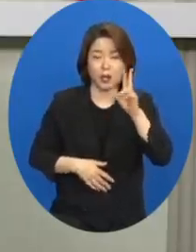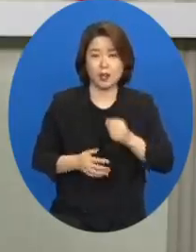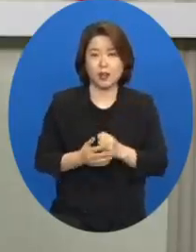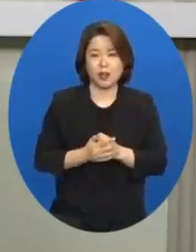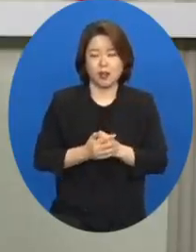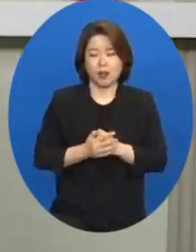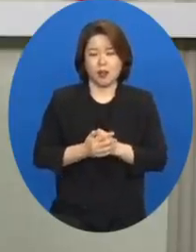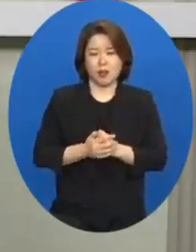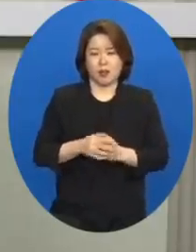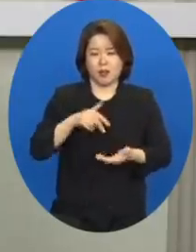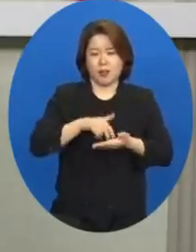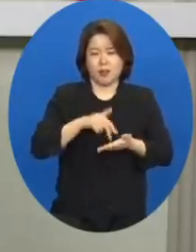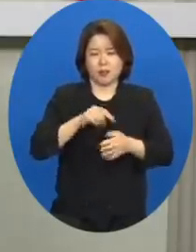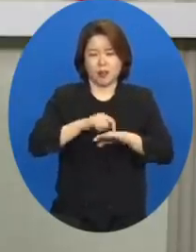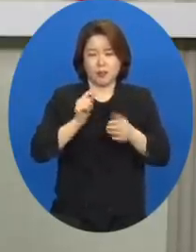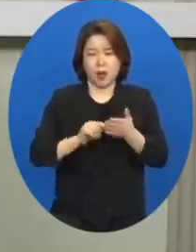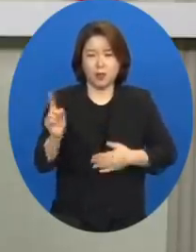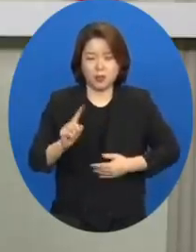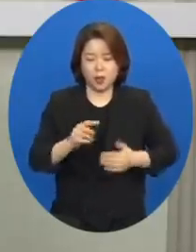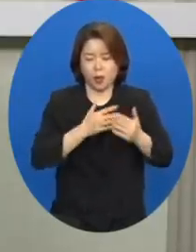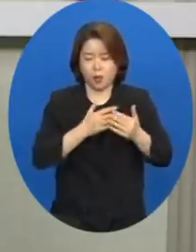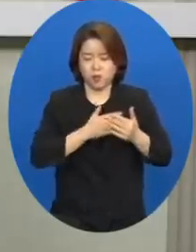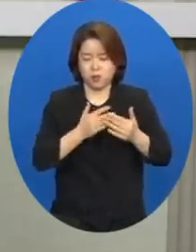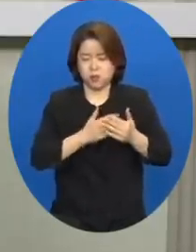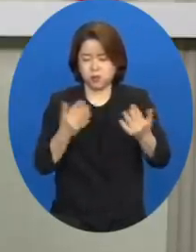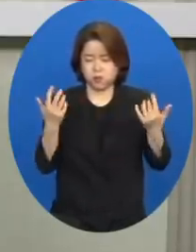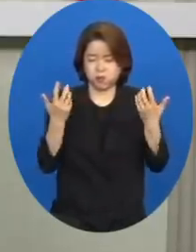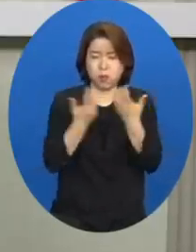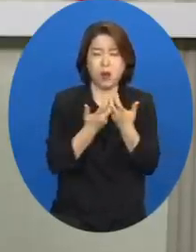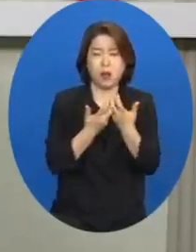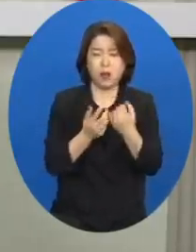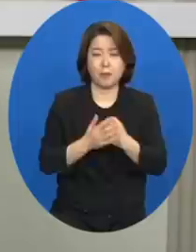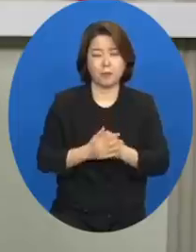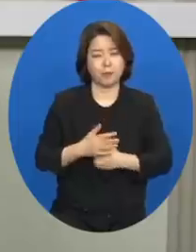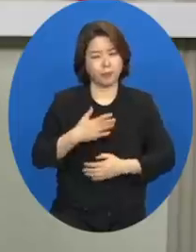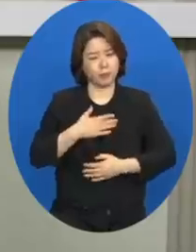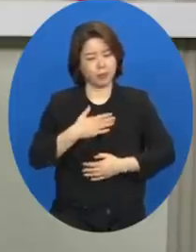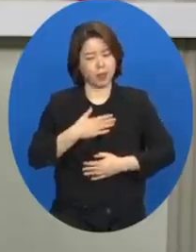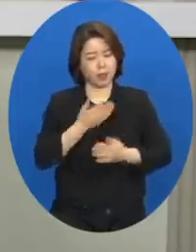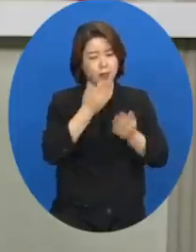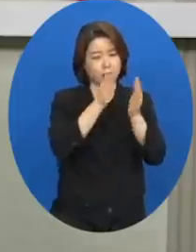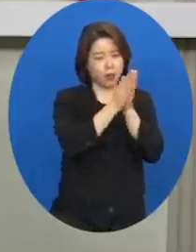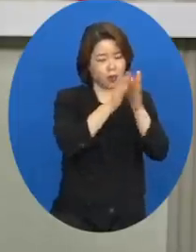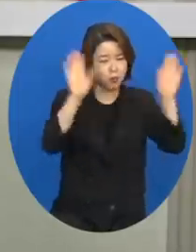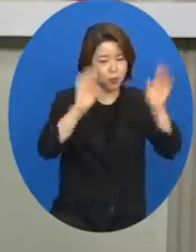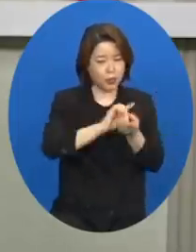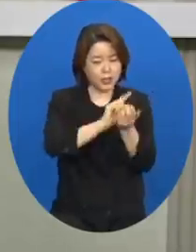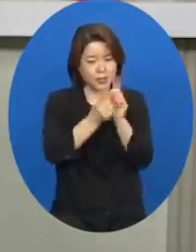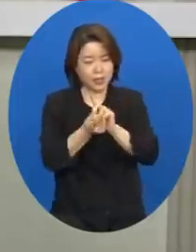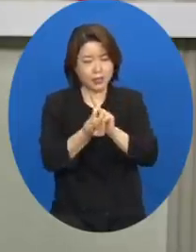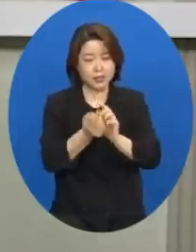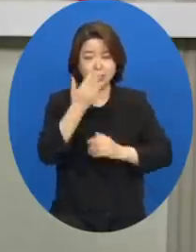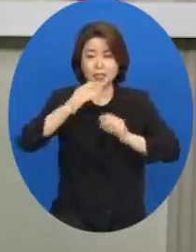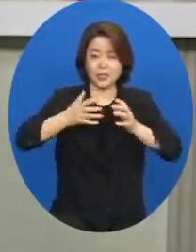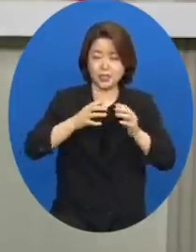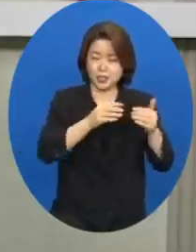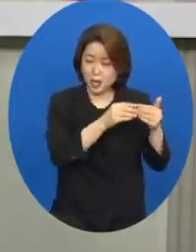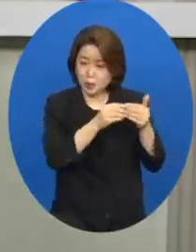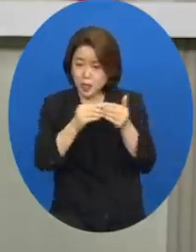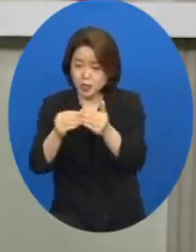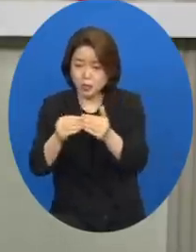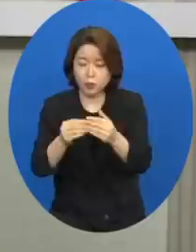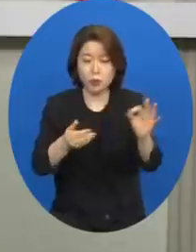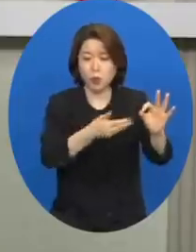두려움에 사로 잡혔습니다 자기가 모세를 대신해서 이스라엘 백성을 이끌고 요단강을